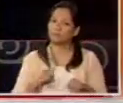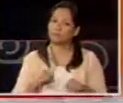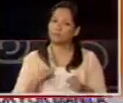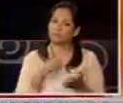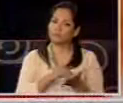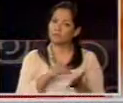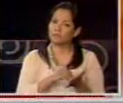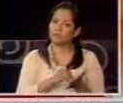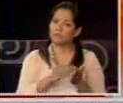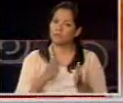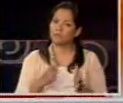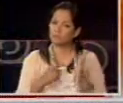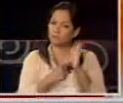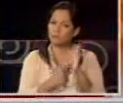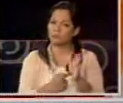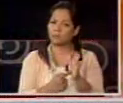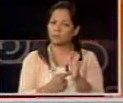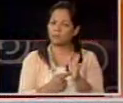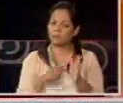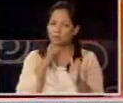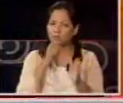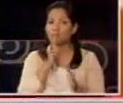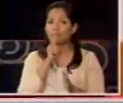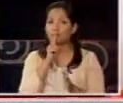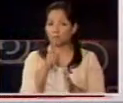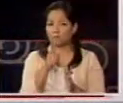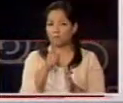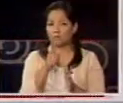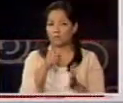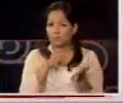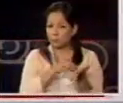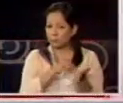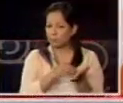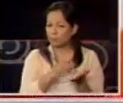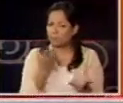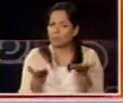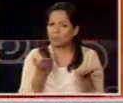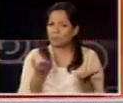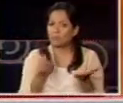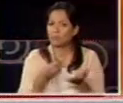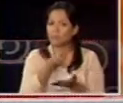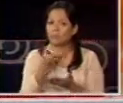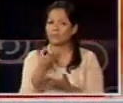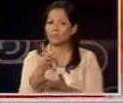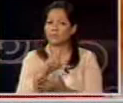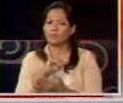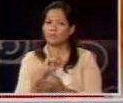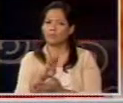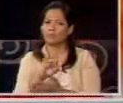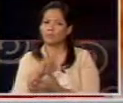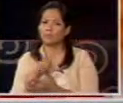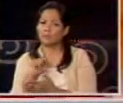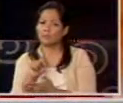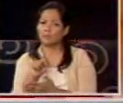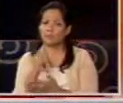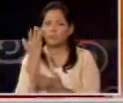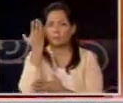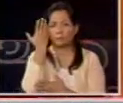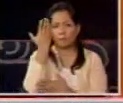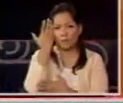eh. So parang ang pinapalabas ba na hindi totoo yung utang, siguro linigay mo lang yan sa liability column para kunwari meron